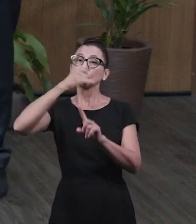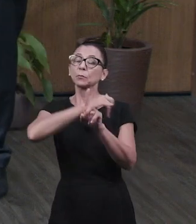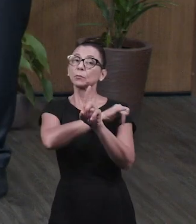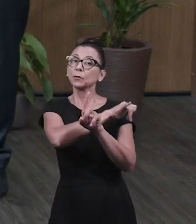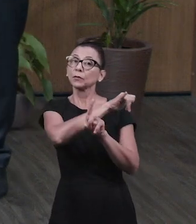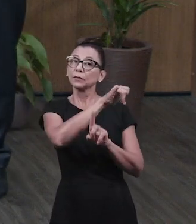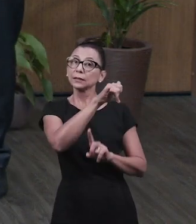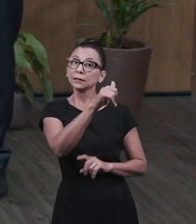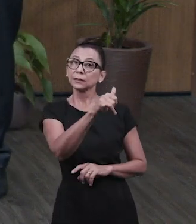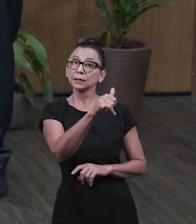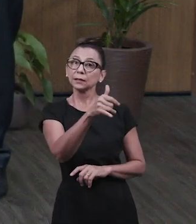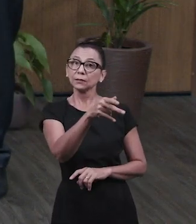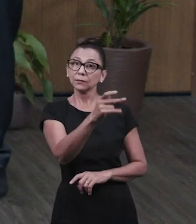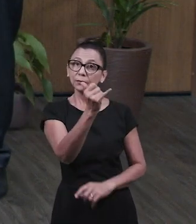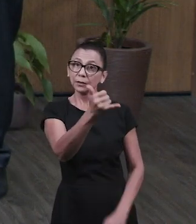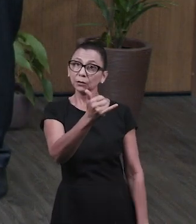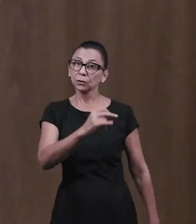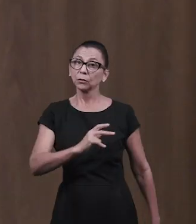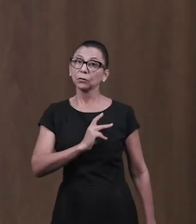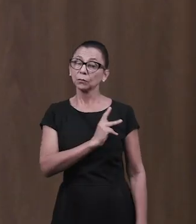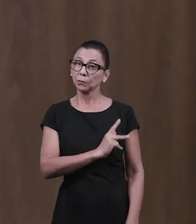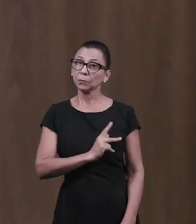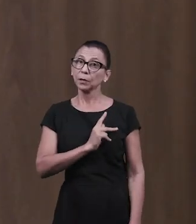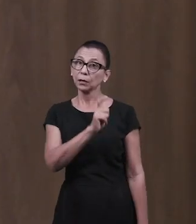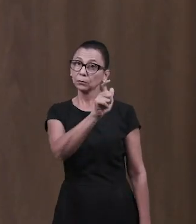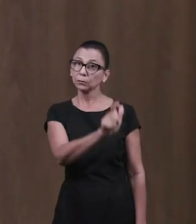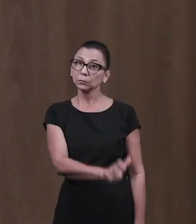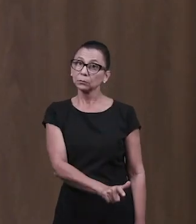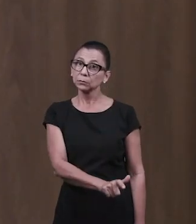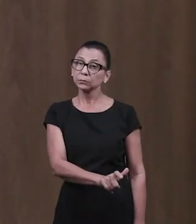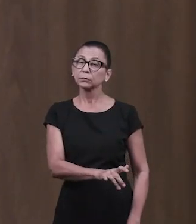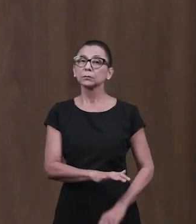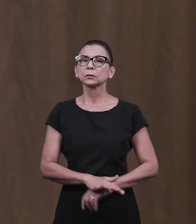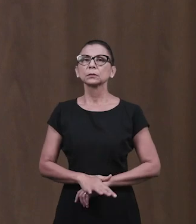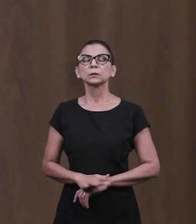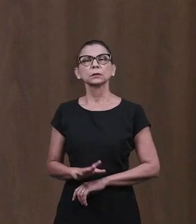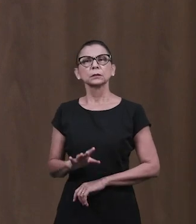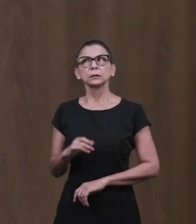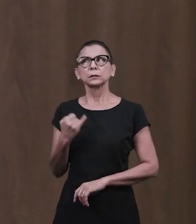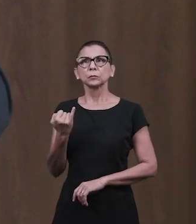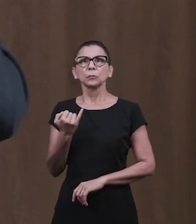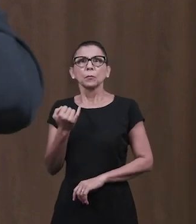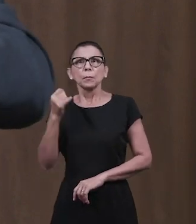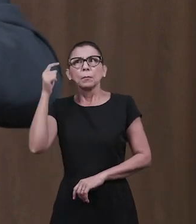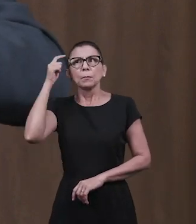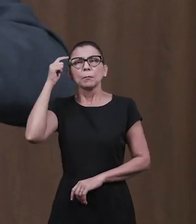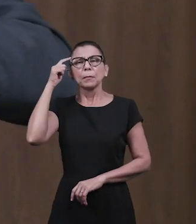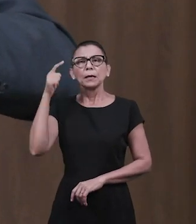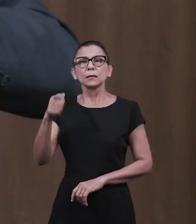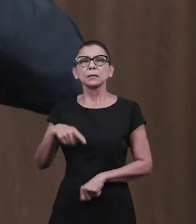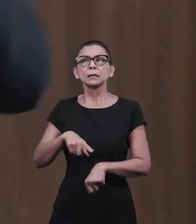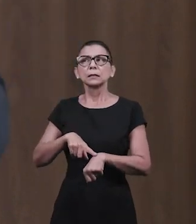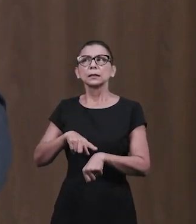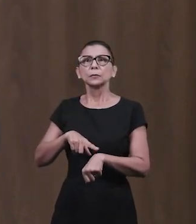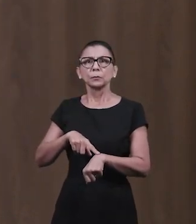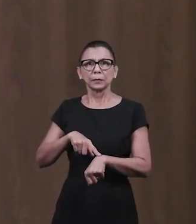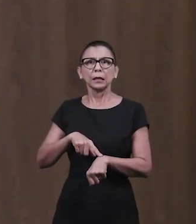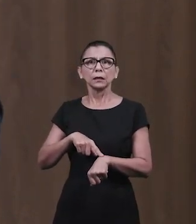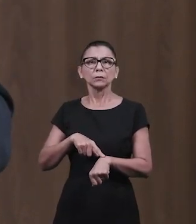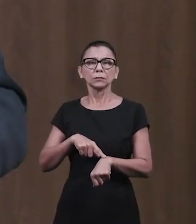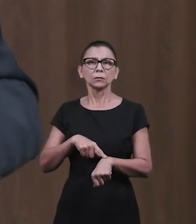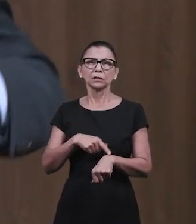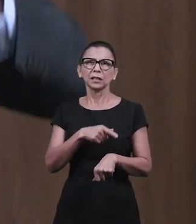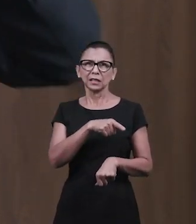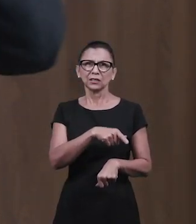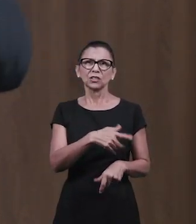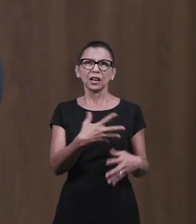à Paul, lui. Et cela est très important. À ce moment, Paul, il s'était déjà donné